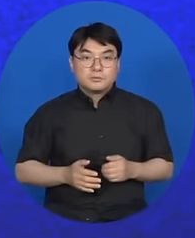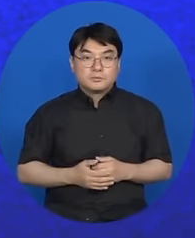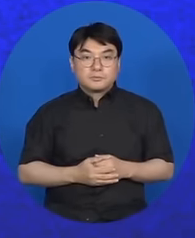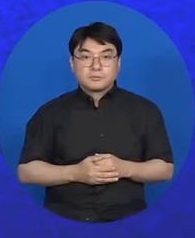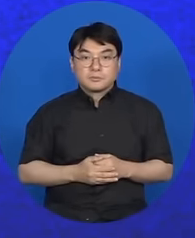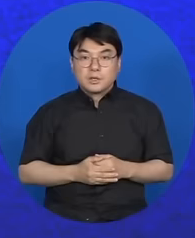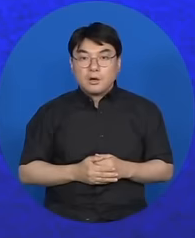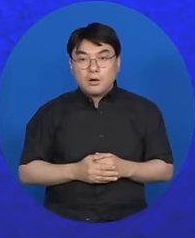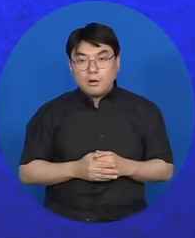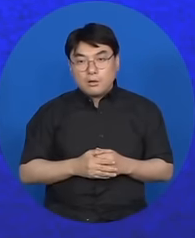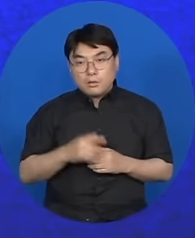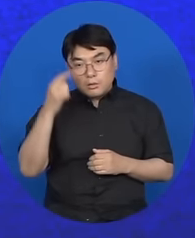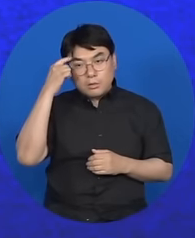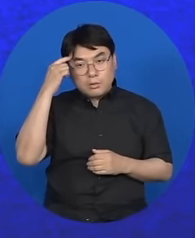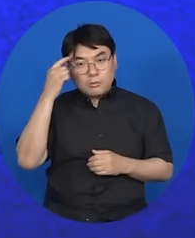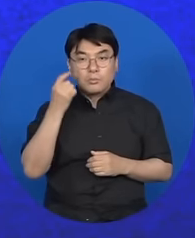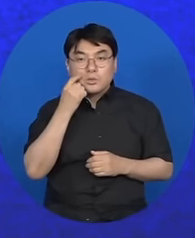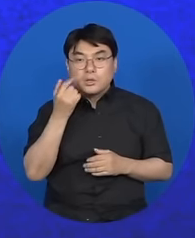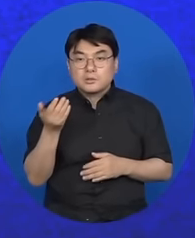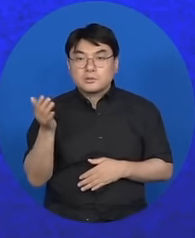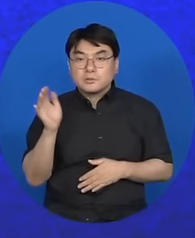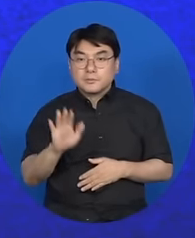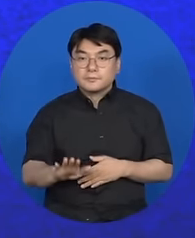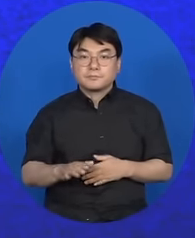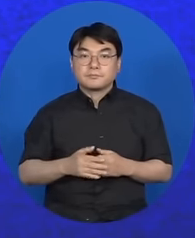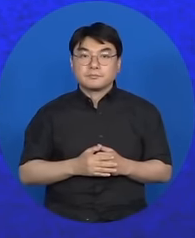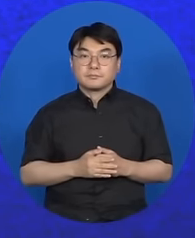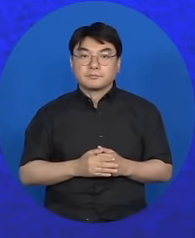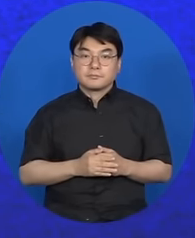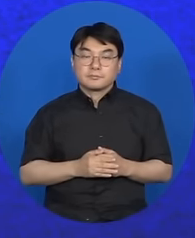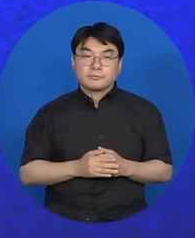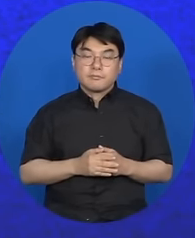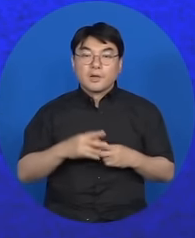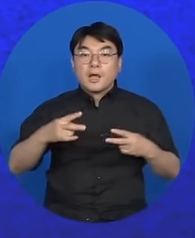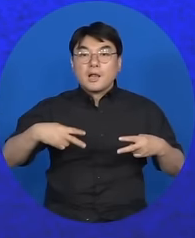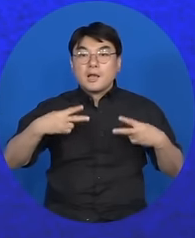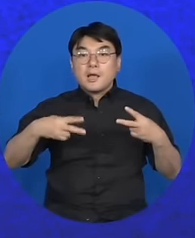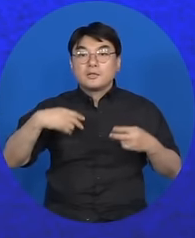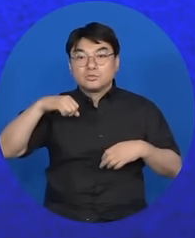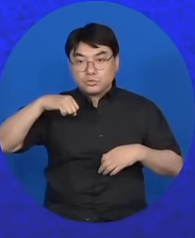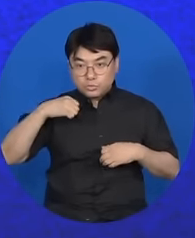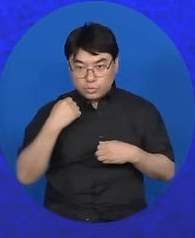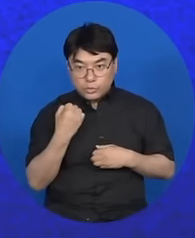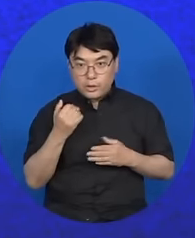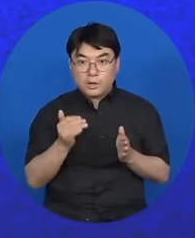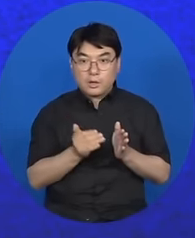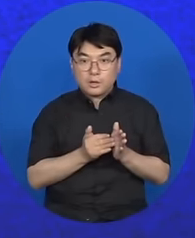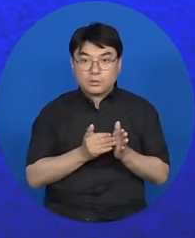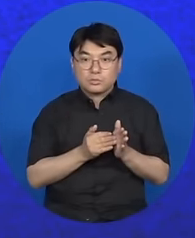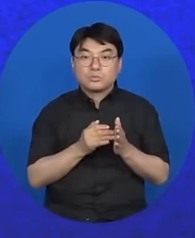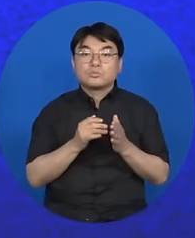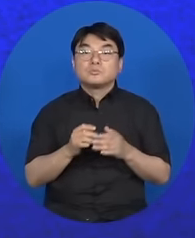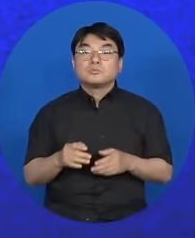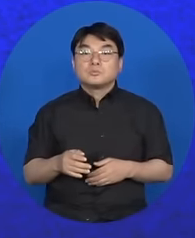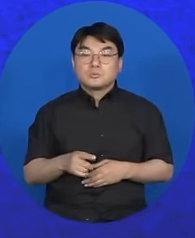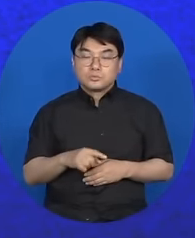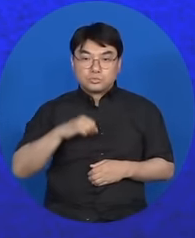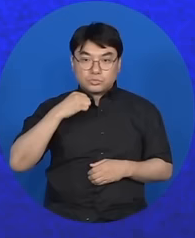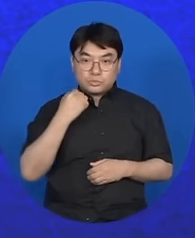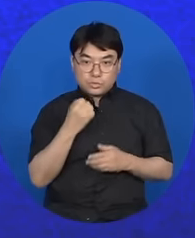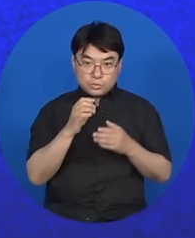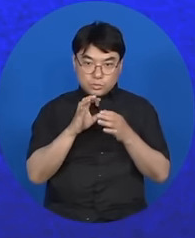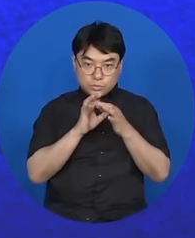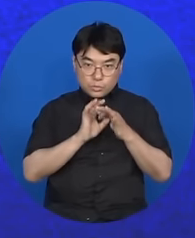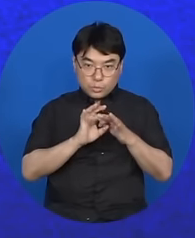것이고 상상할 수 없었던 방향이었어요. 그러나 엘리야는 순종하였고 그의 순종을 통하여서 한